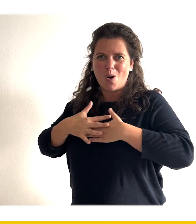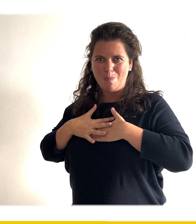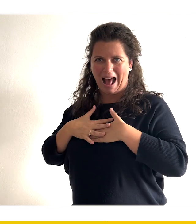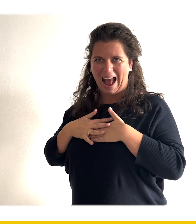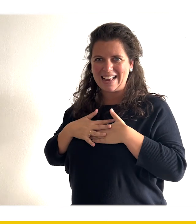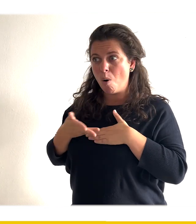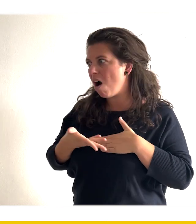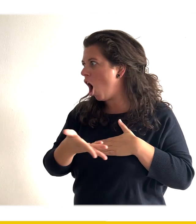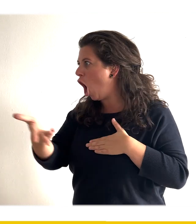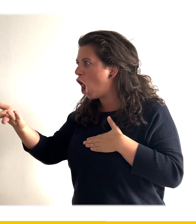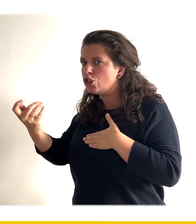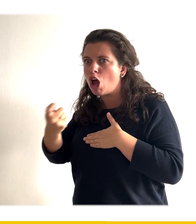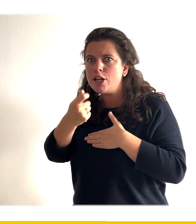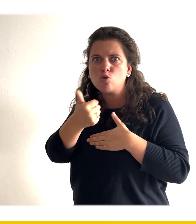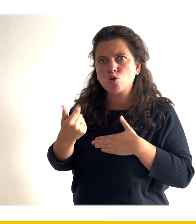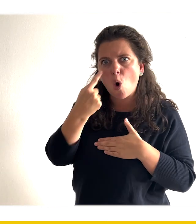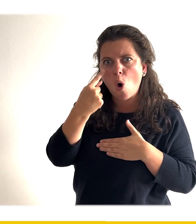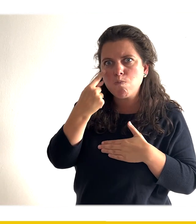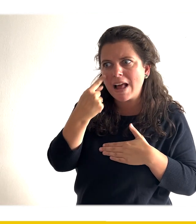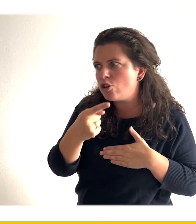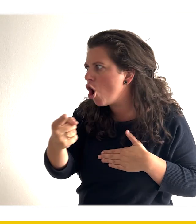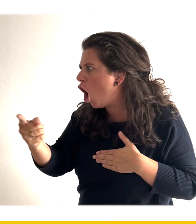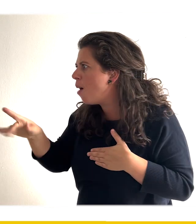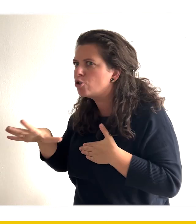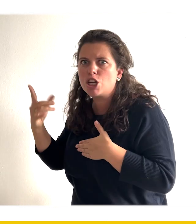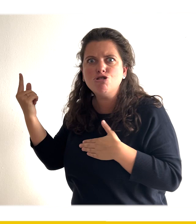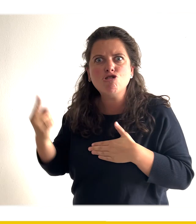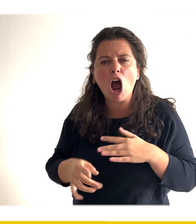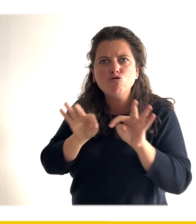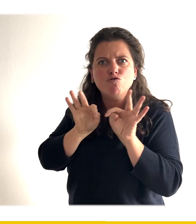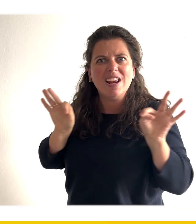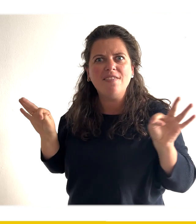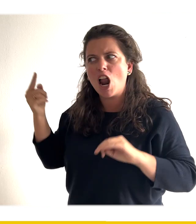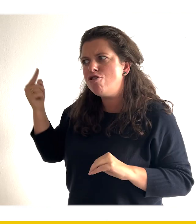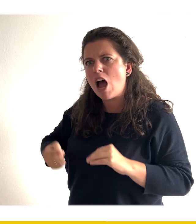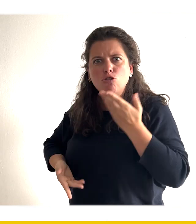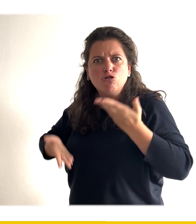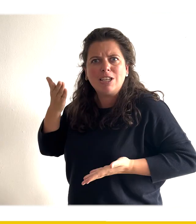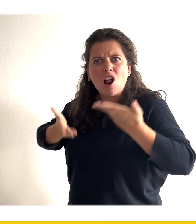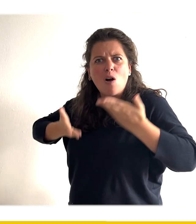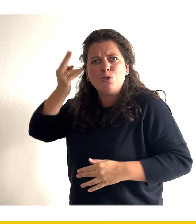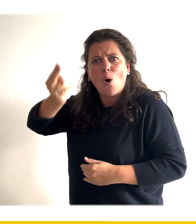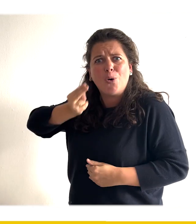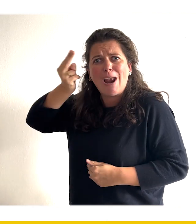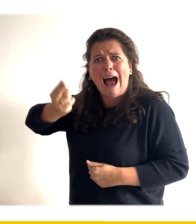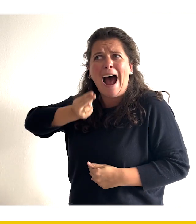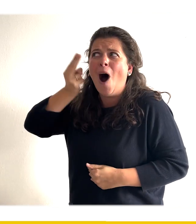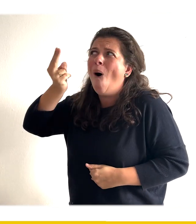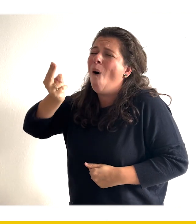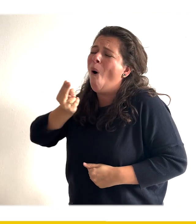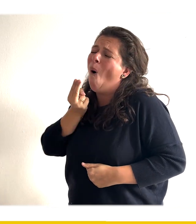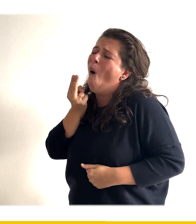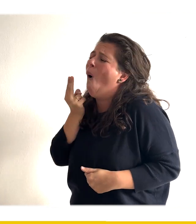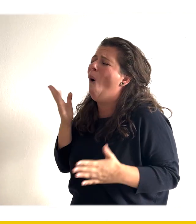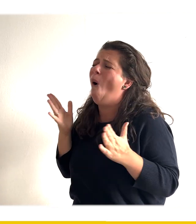het eten gaan passen. Misschien wel duizenden frikandellen en duizenden kilo chocola. Oh, echt een klusje voor mij. Ik zou er